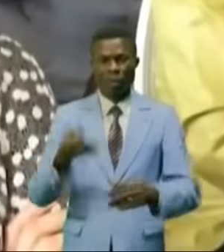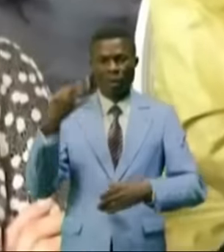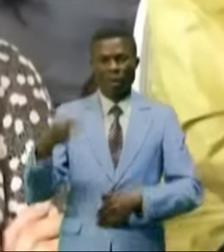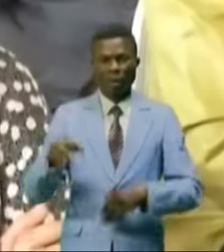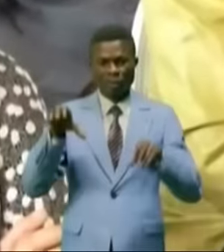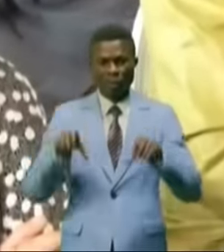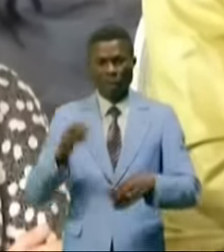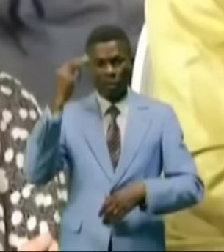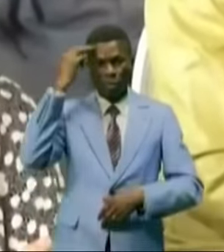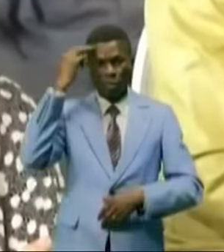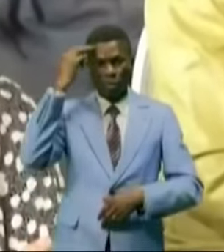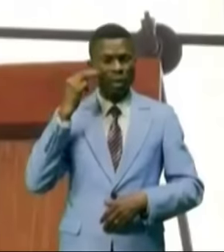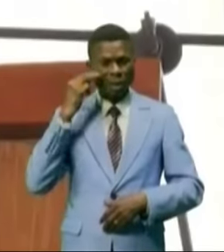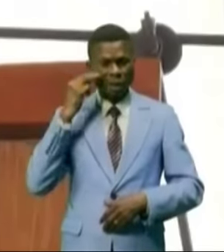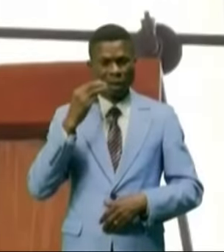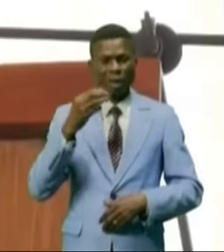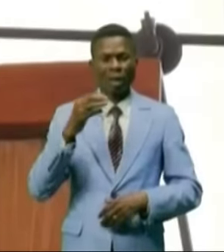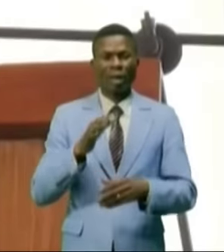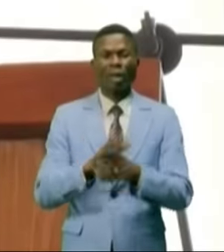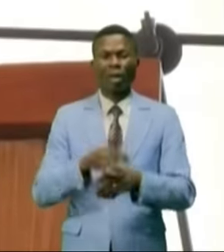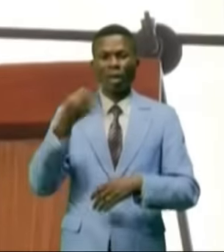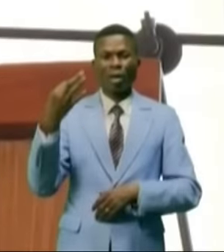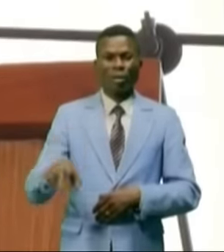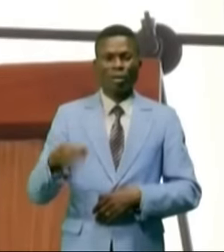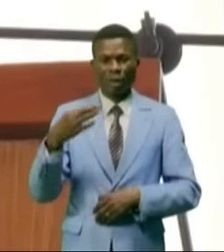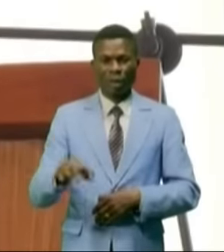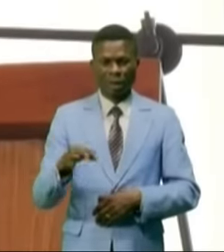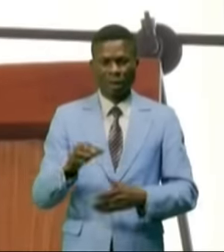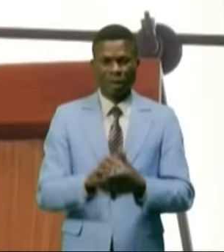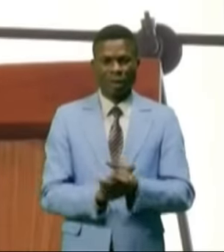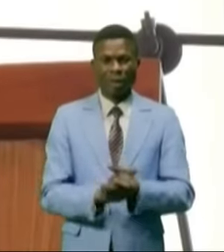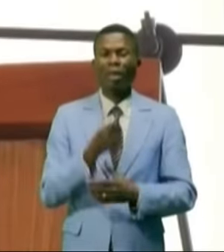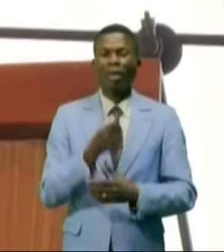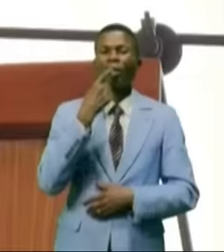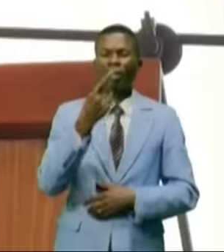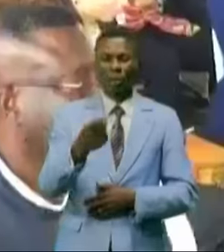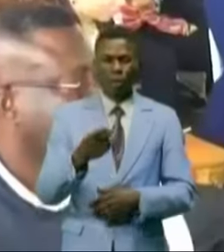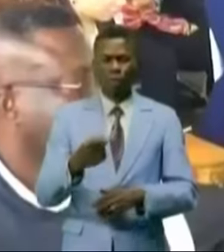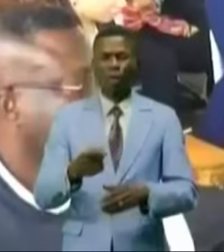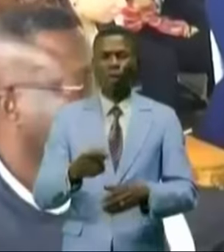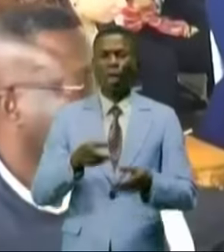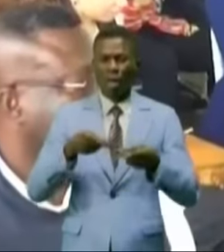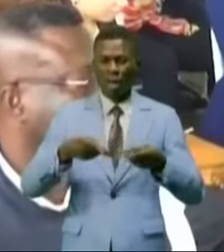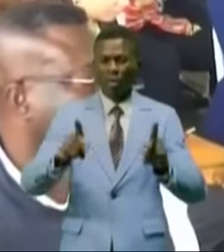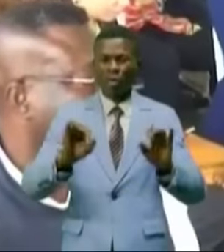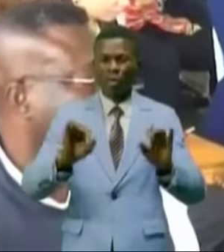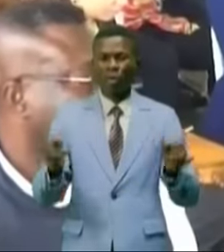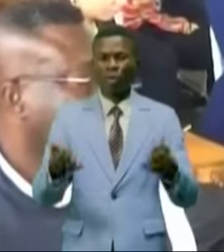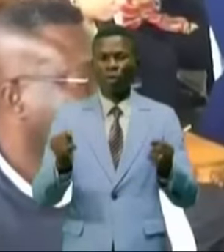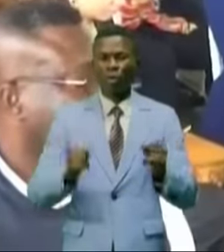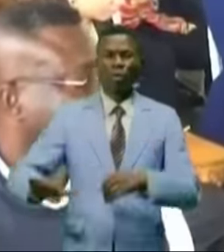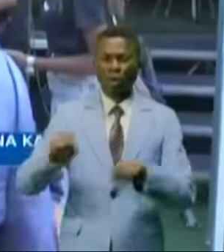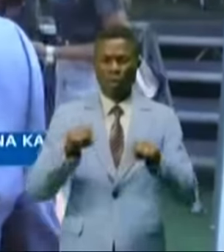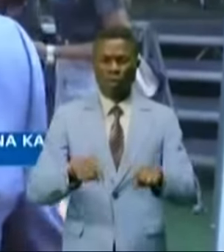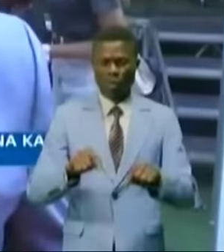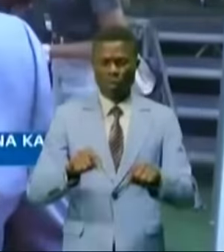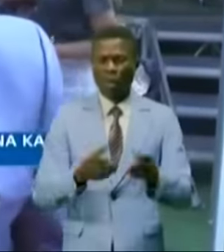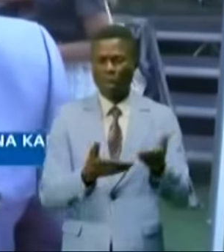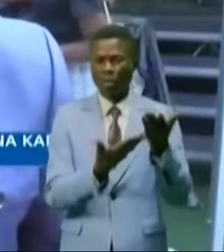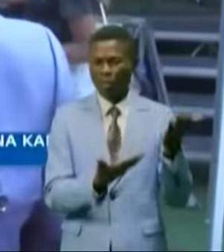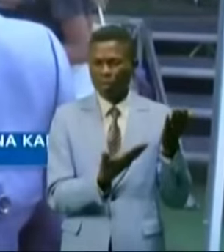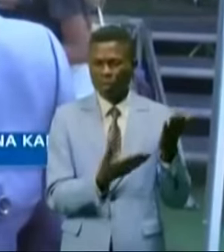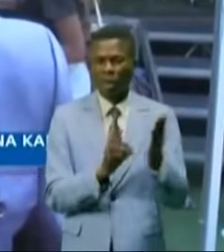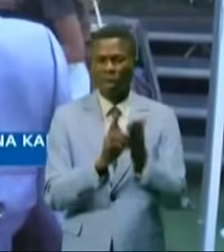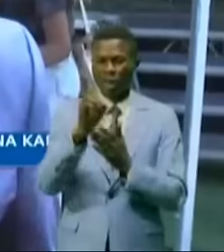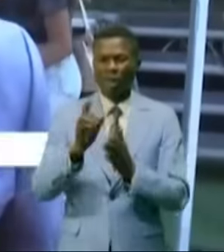le ministre François-Claude Caboulot déclare que ce projet permettra aux générations actuelles et futures de développer